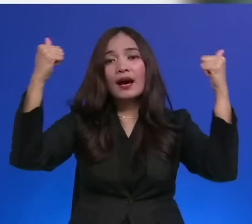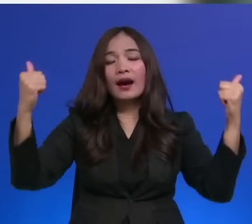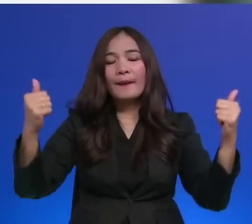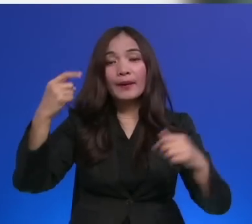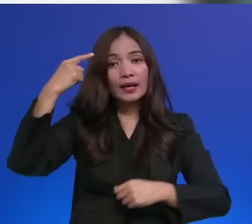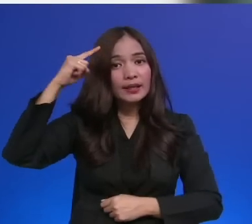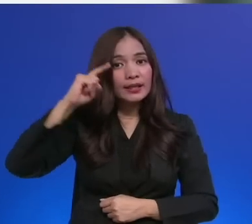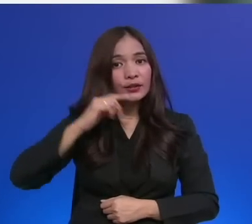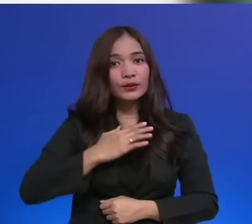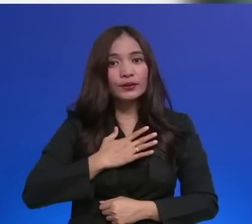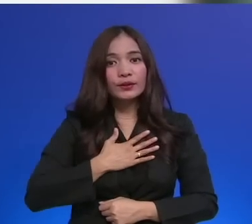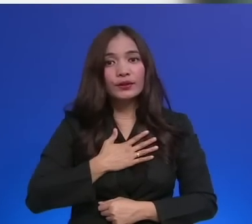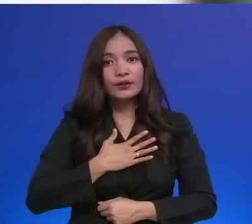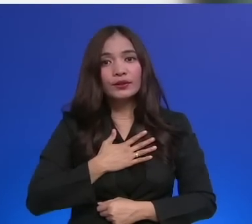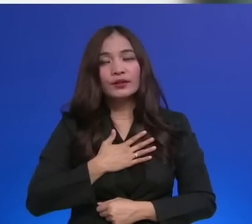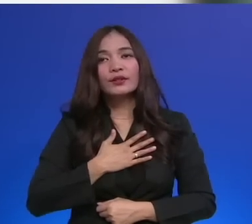indah bagiku,